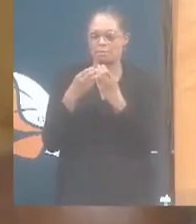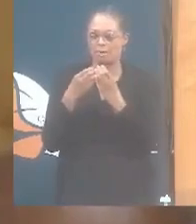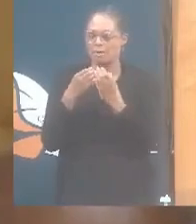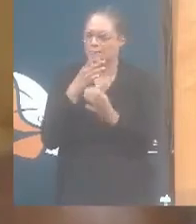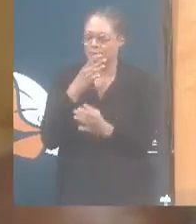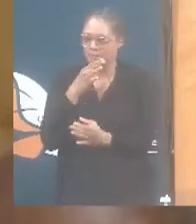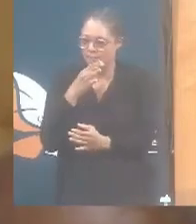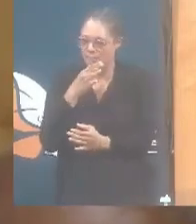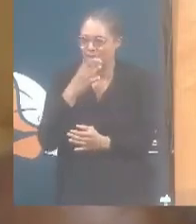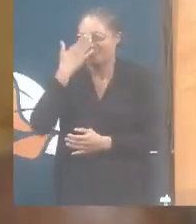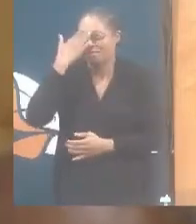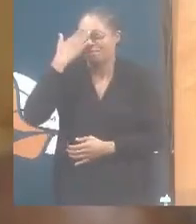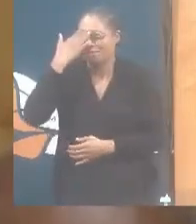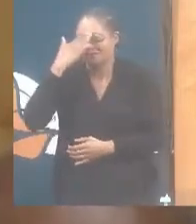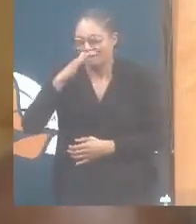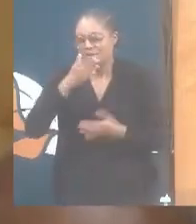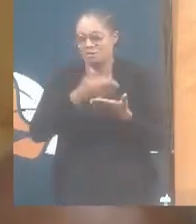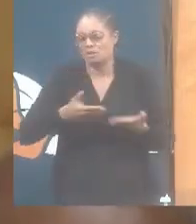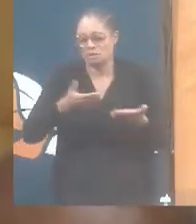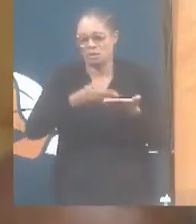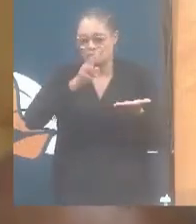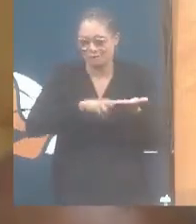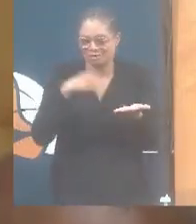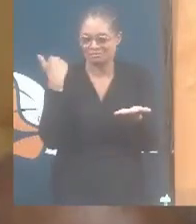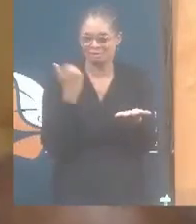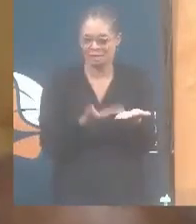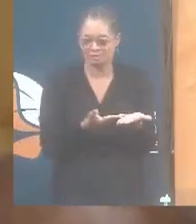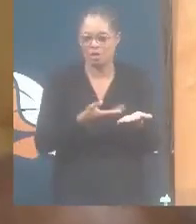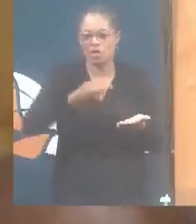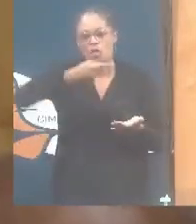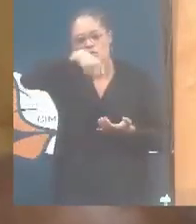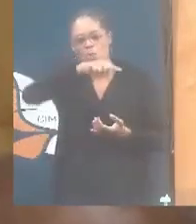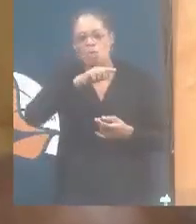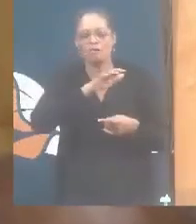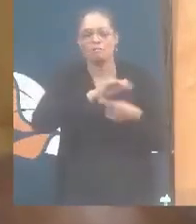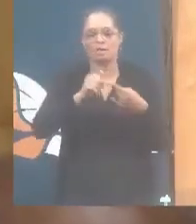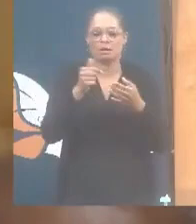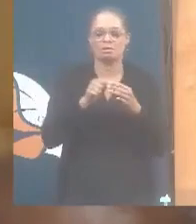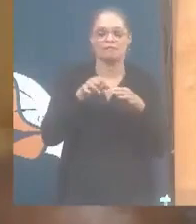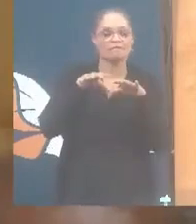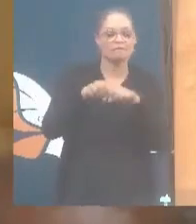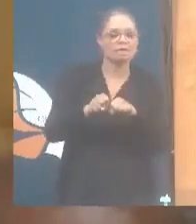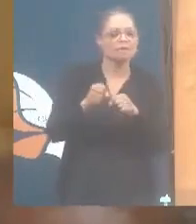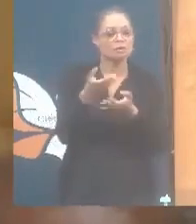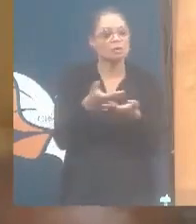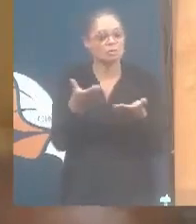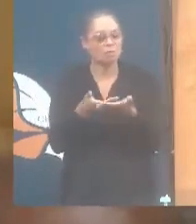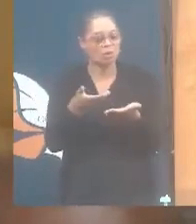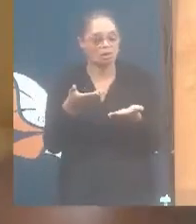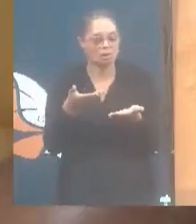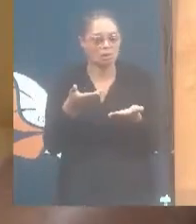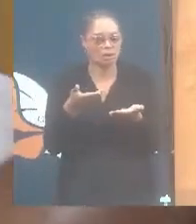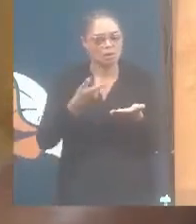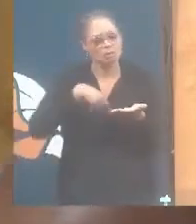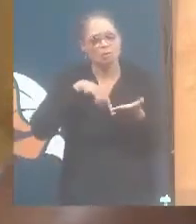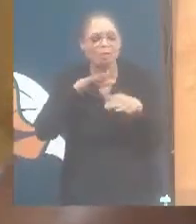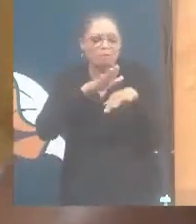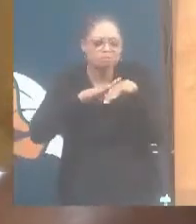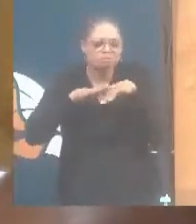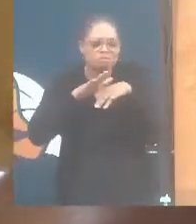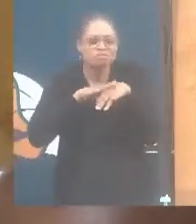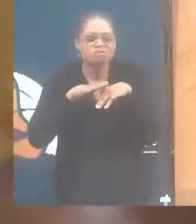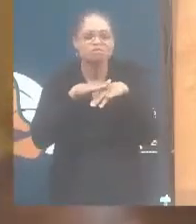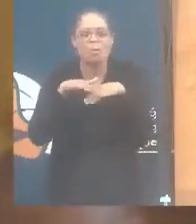bien qu'il y a une réalité qui est là. On sait très bien que vous affrontez une réalité. Donc, nous ne sommes pas dans une démagogie